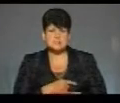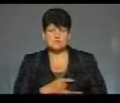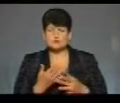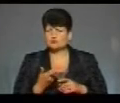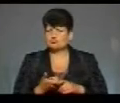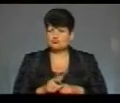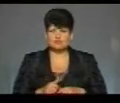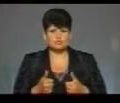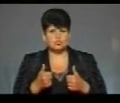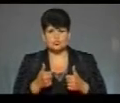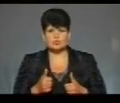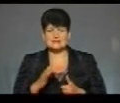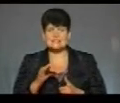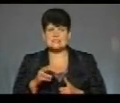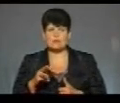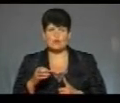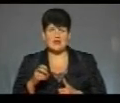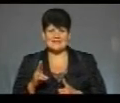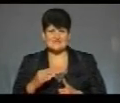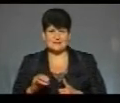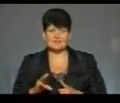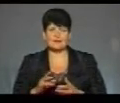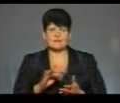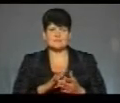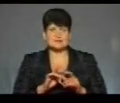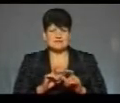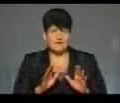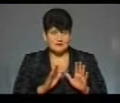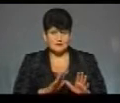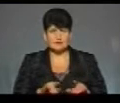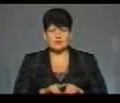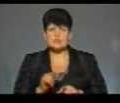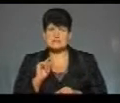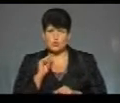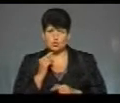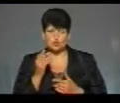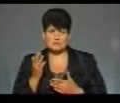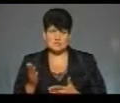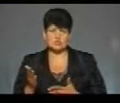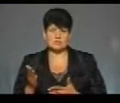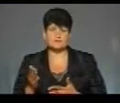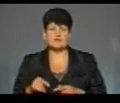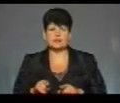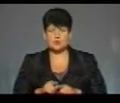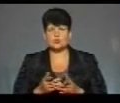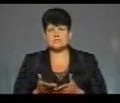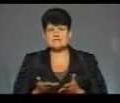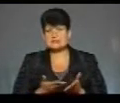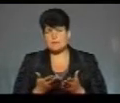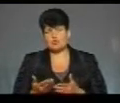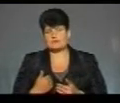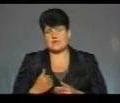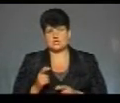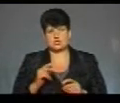дуже хороший симуляційний центр, ну і також з економічним, тобто теж запрошуємо на наші